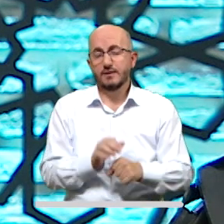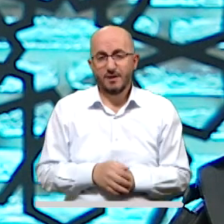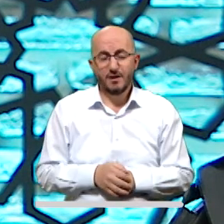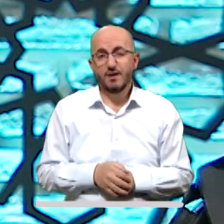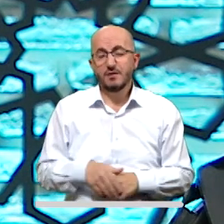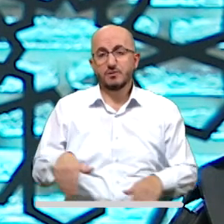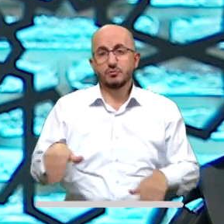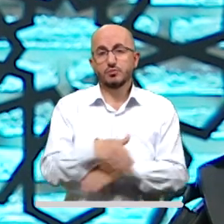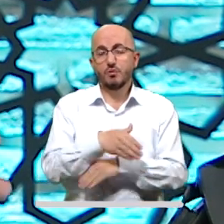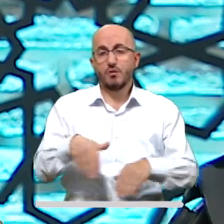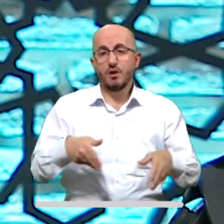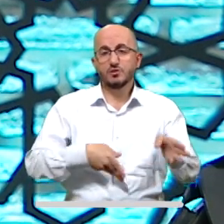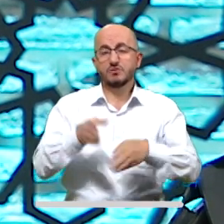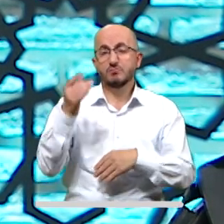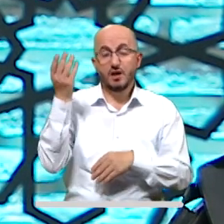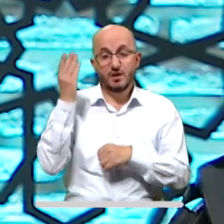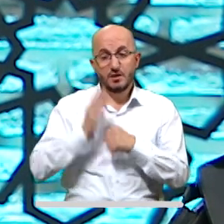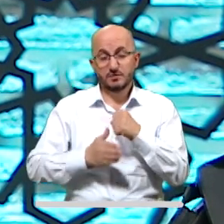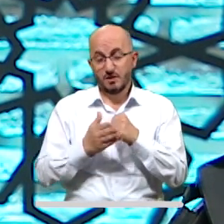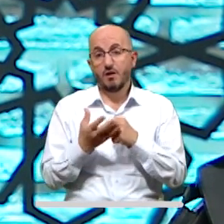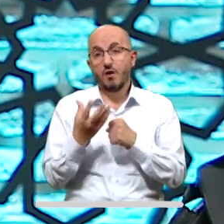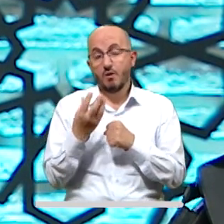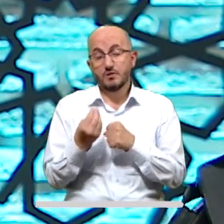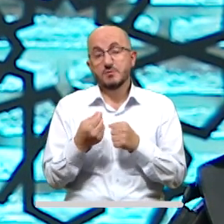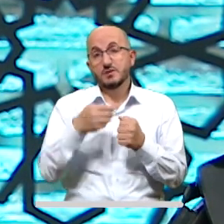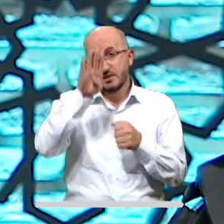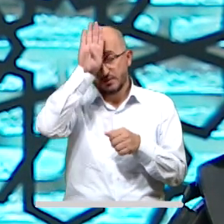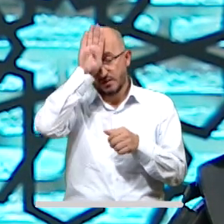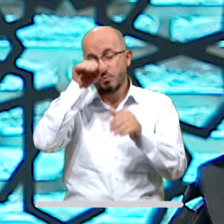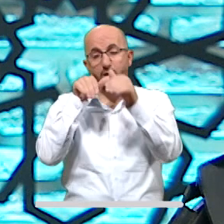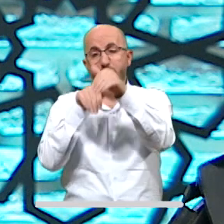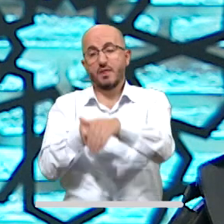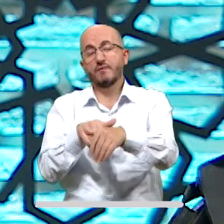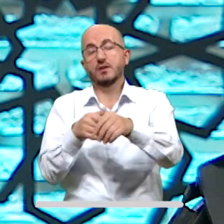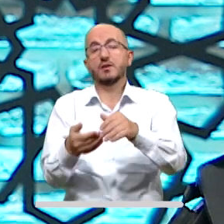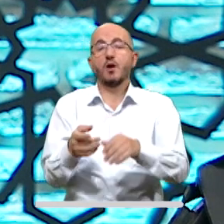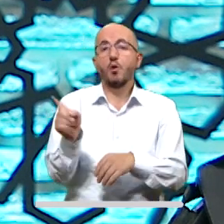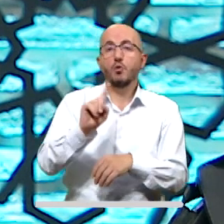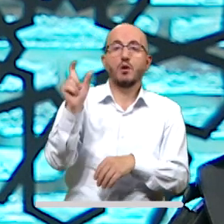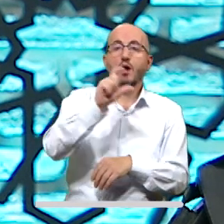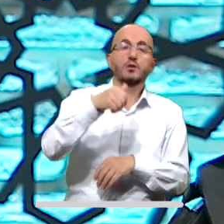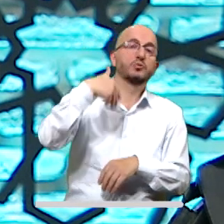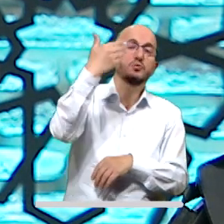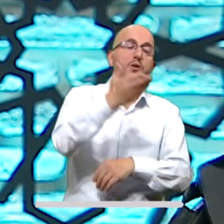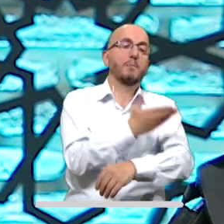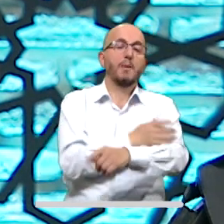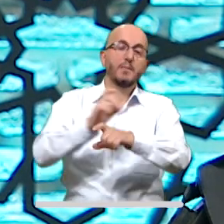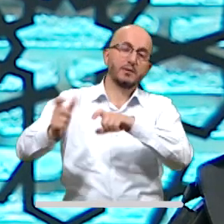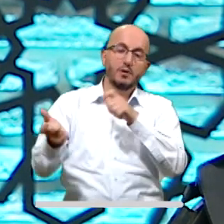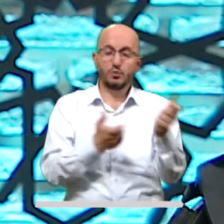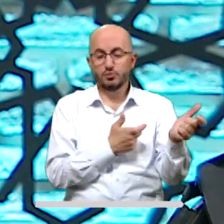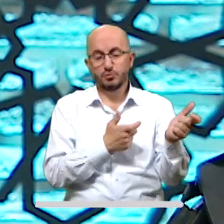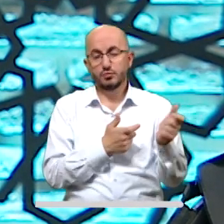bu sokağa çıkma esnasında gerçekleştirildi. Biz de İstanbul'a defnettik. 10 ay sonra memlekete götürdük